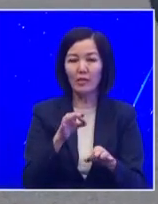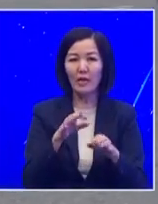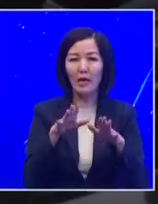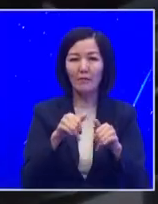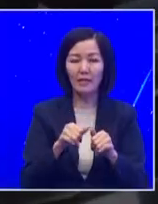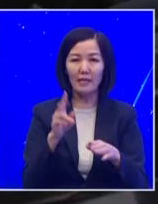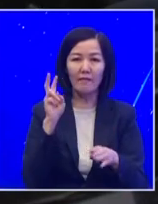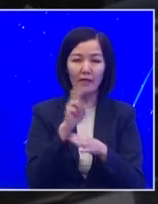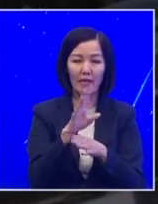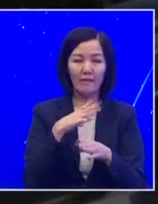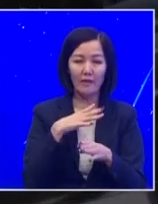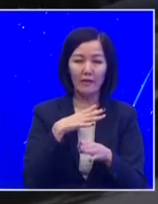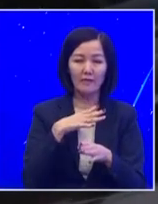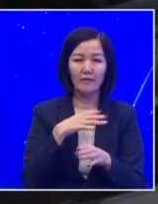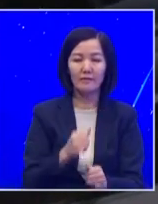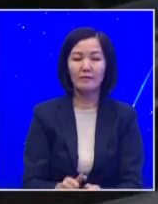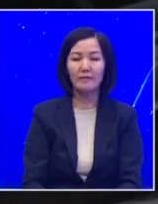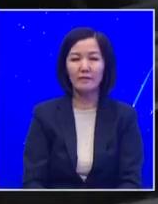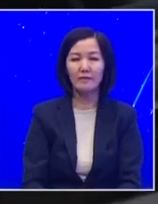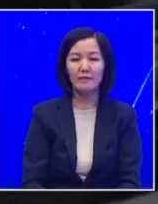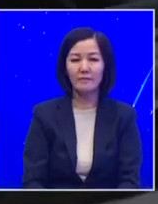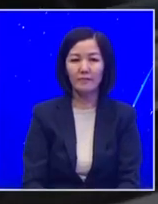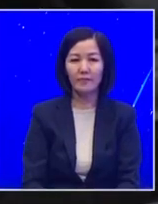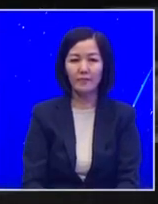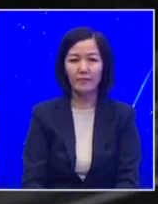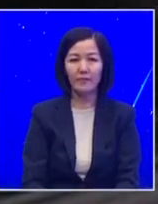в виде обязательства о явке.